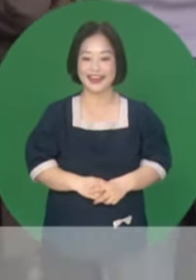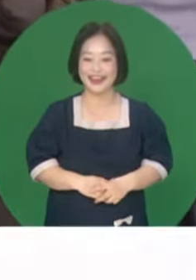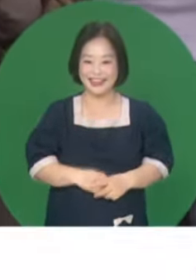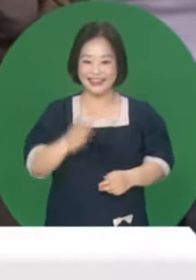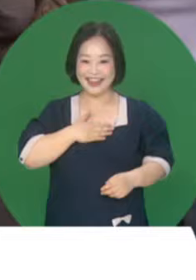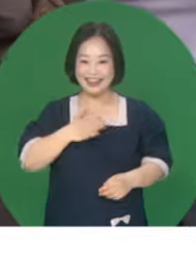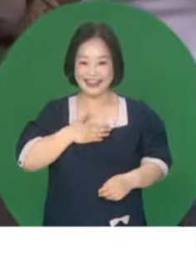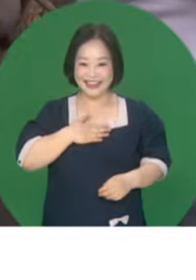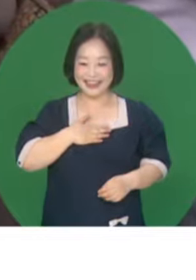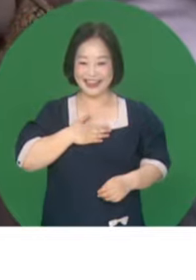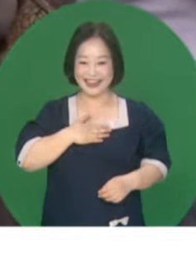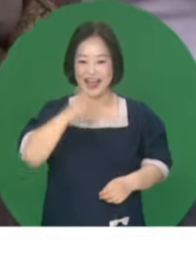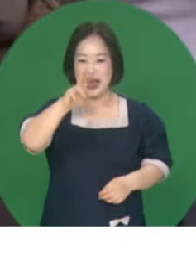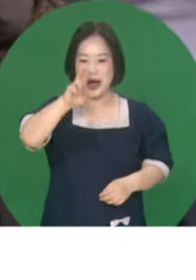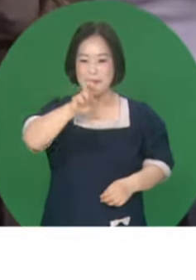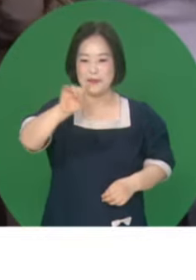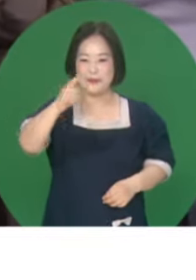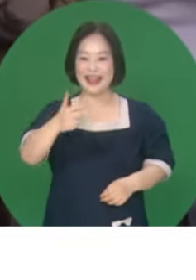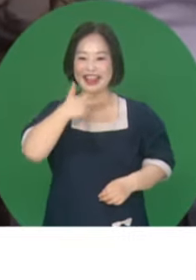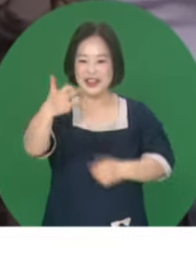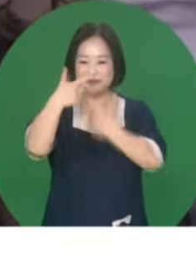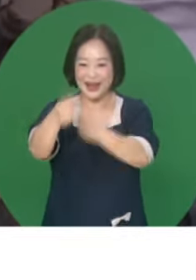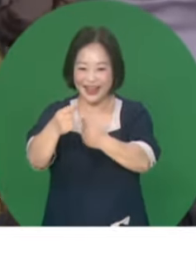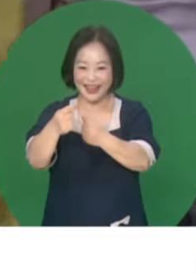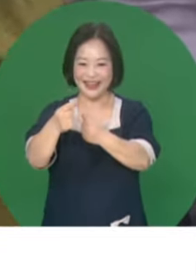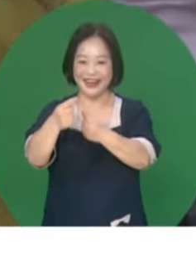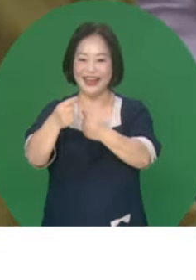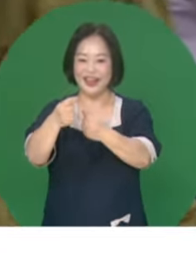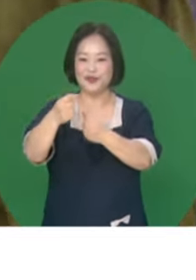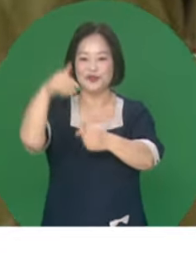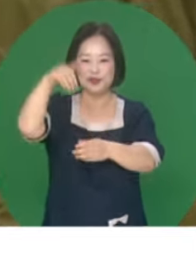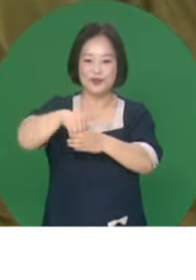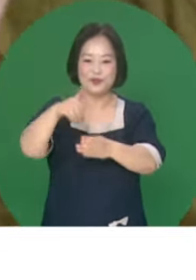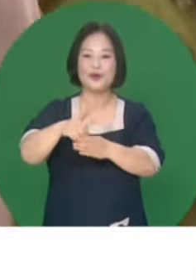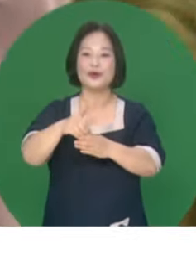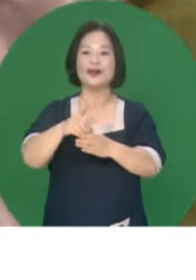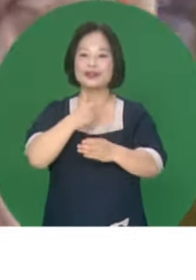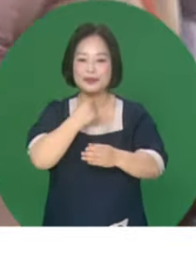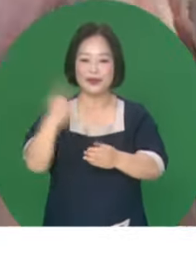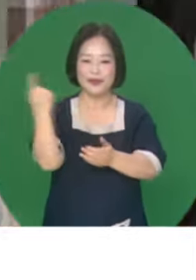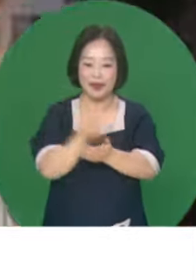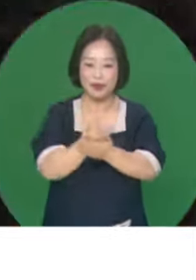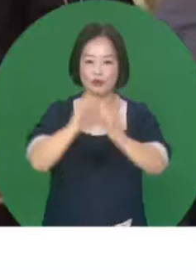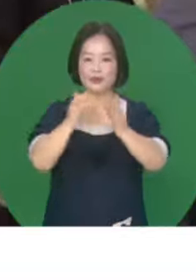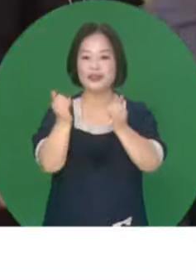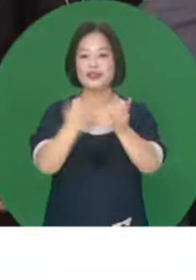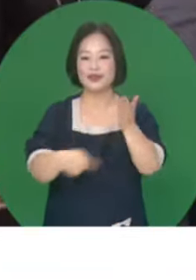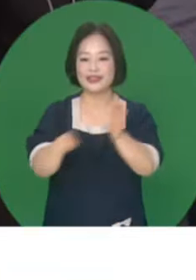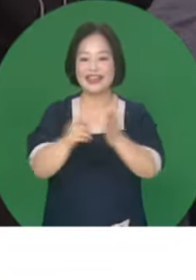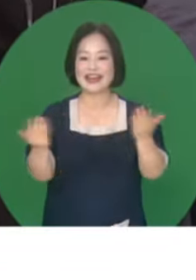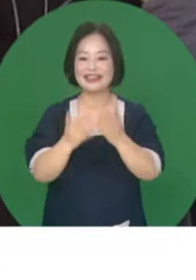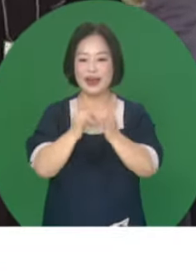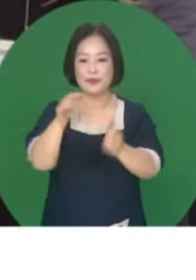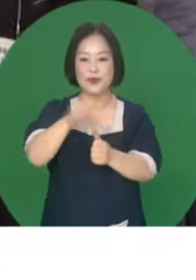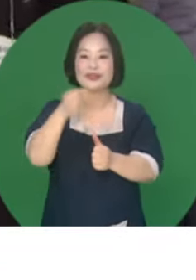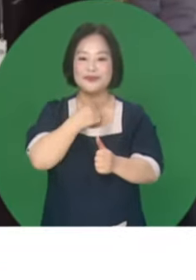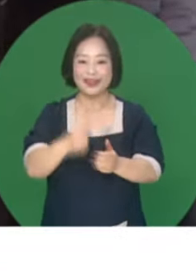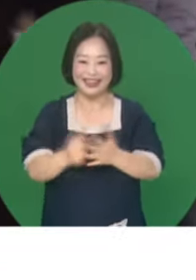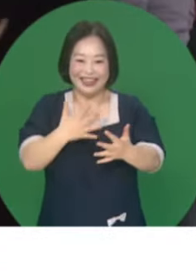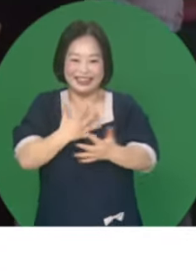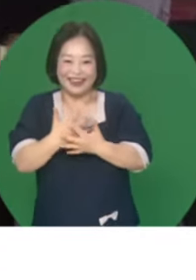18살이 되어서 투표하러 왔는데 국민을 위해서 일할 수 있는 사람이 되었으면 좋겠습니다. 새롭고